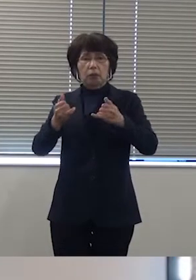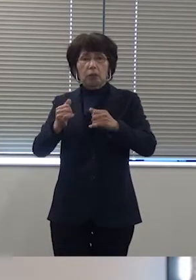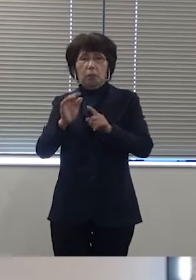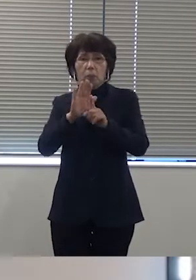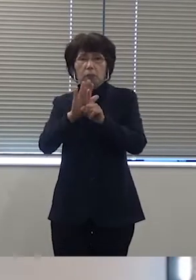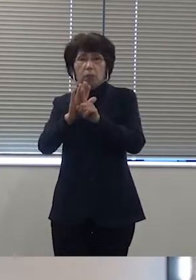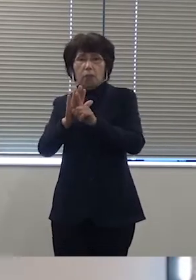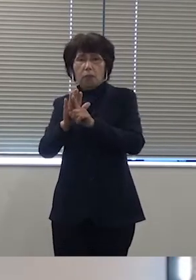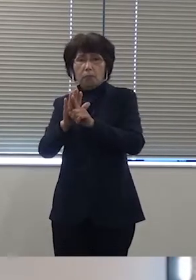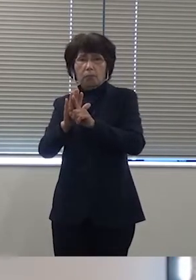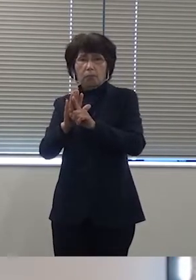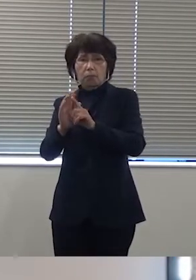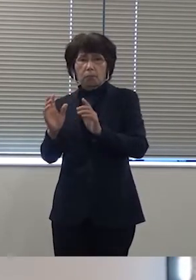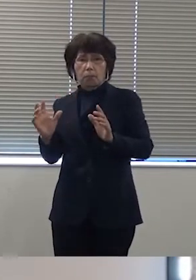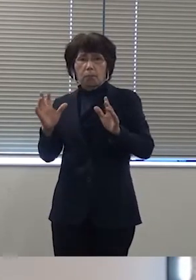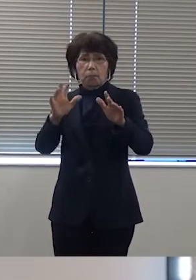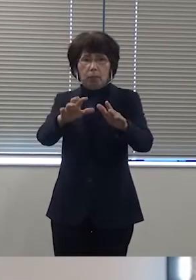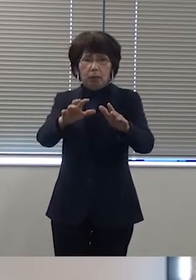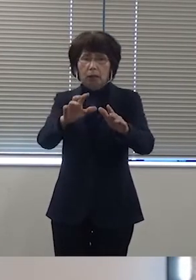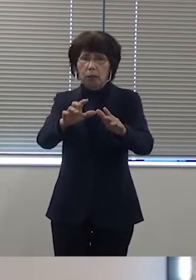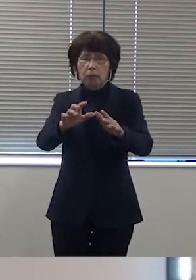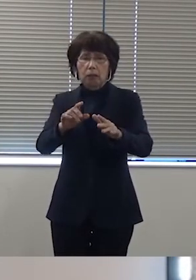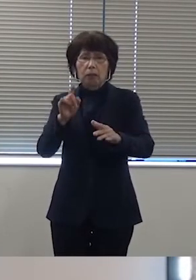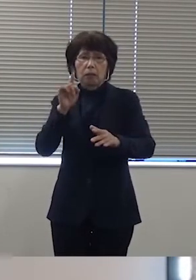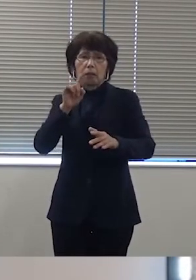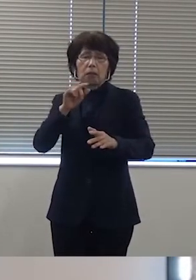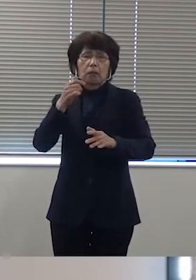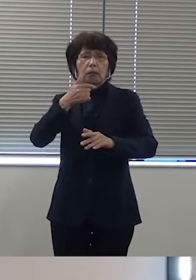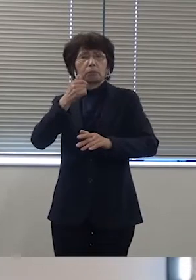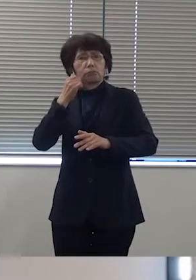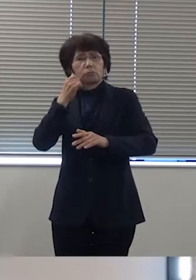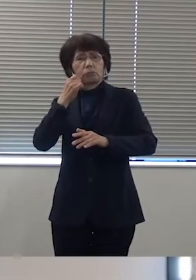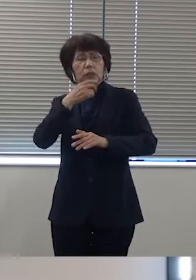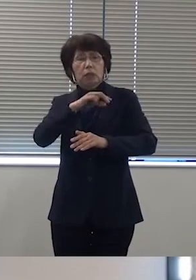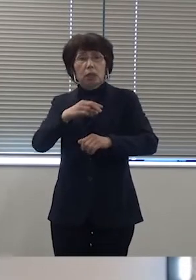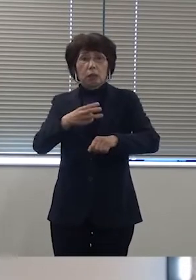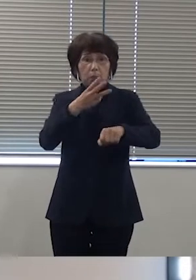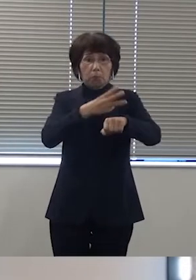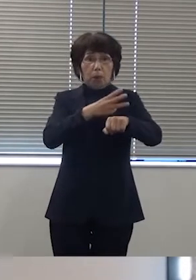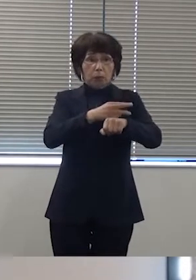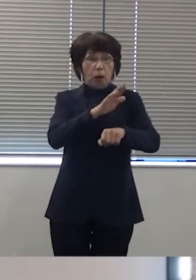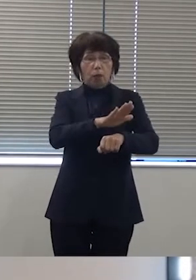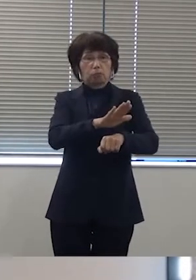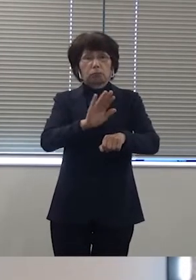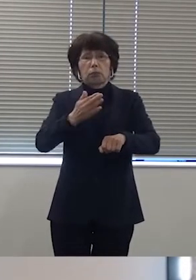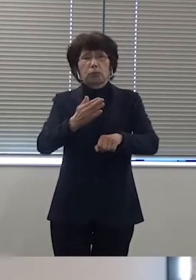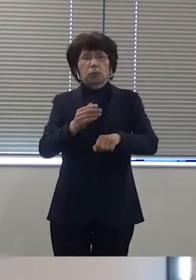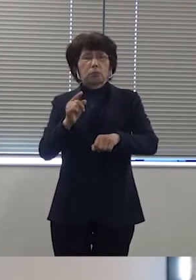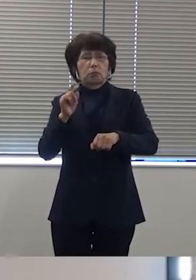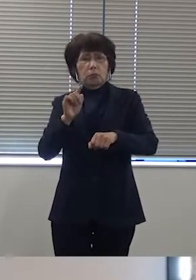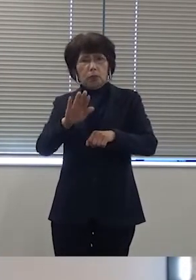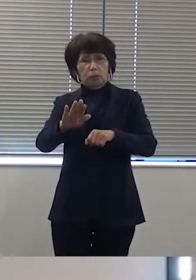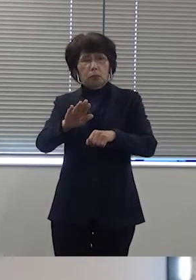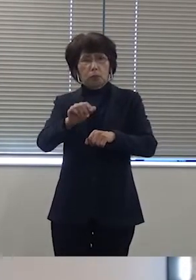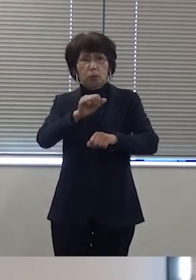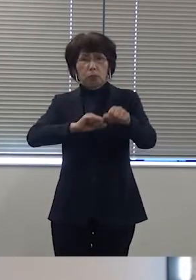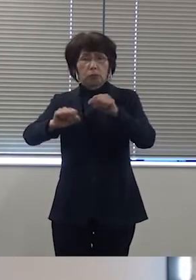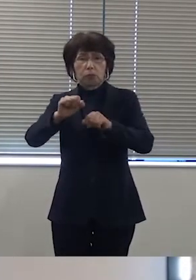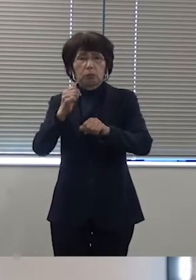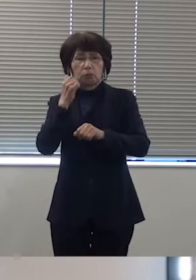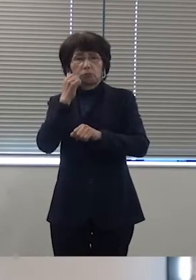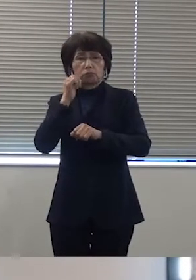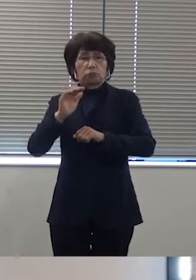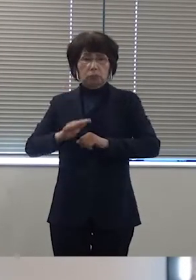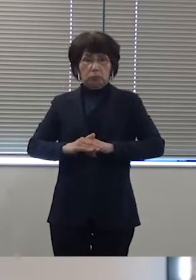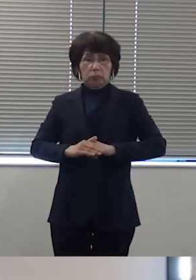ないので、まあ、熊本の地震というのは突然に来たので、 まあ、相当、ご苦労されたと